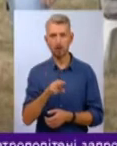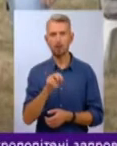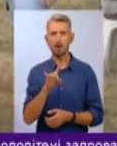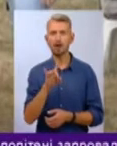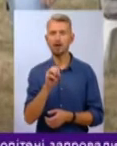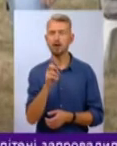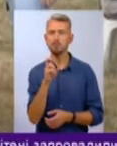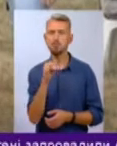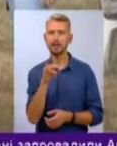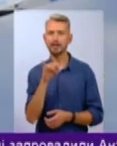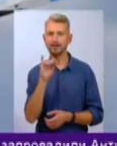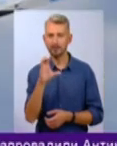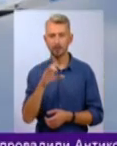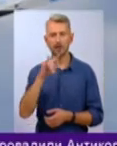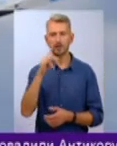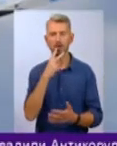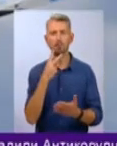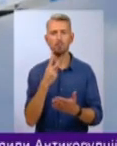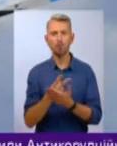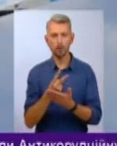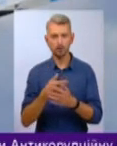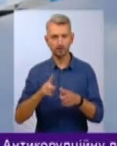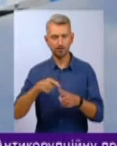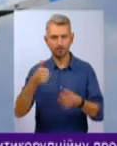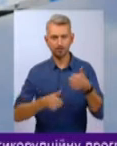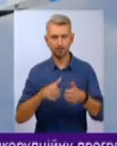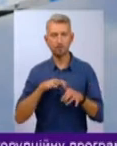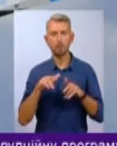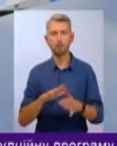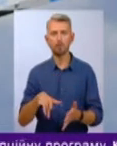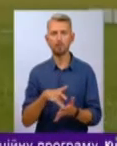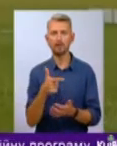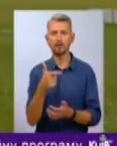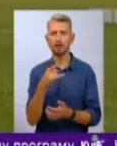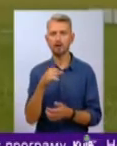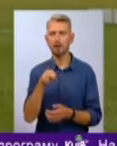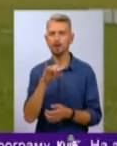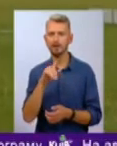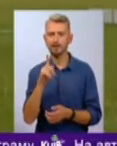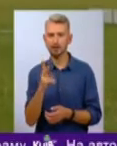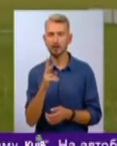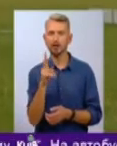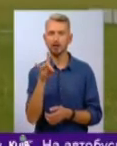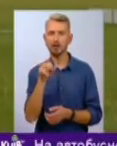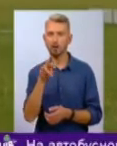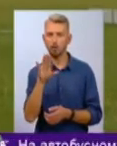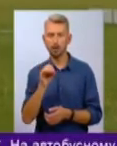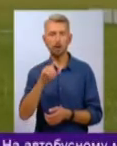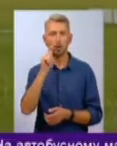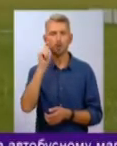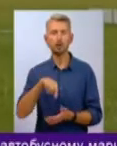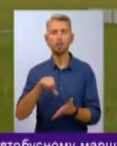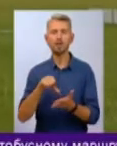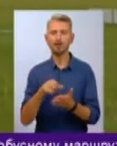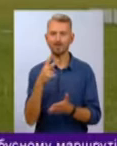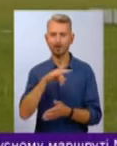Порбейніс. Авіаційний показ Czech International Air Fest прийшов у місті Градець-Кралове. Україну представляли два винищувачі Су-27